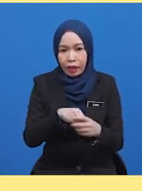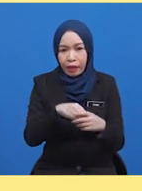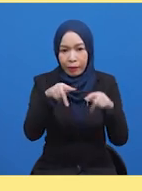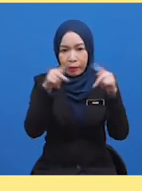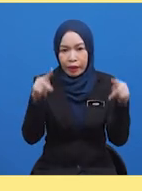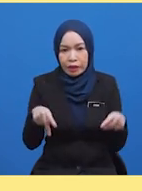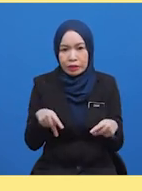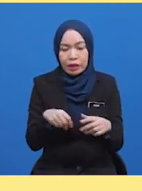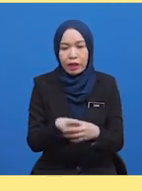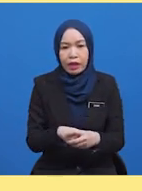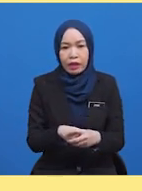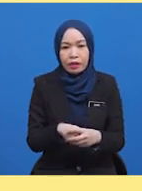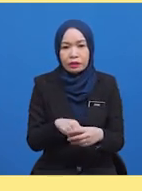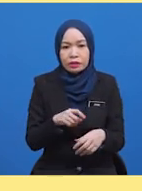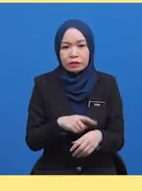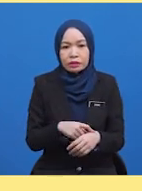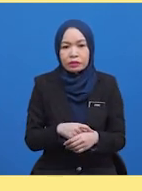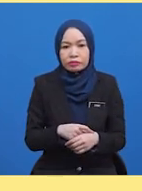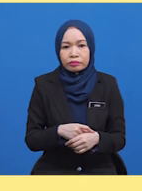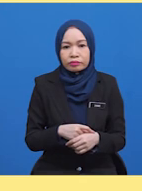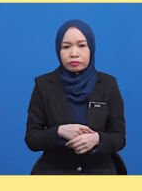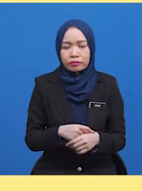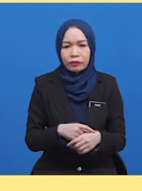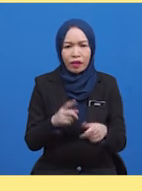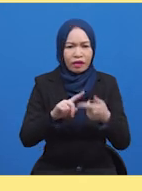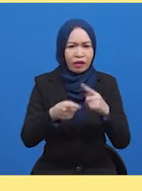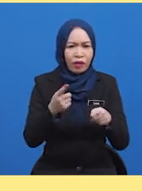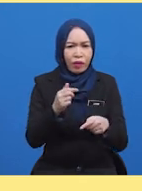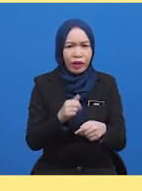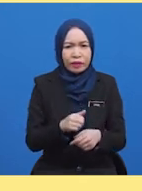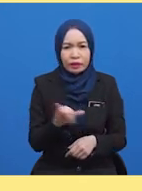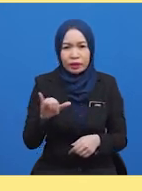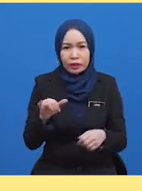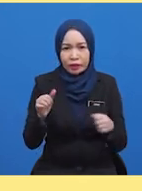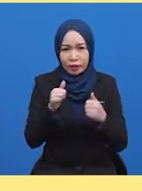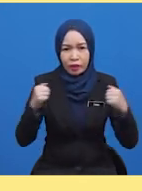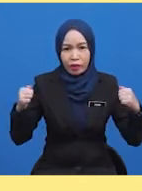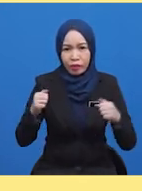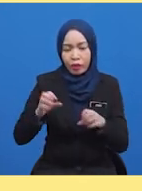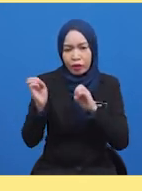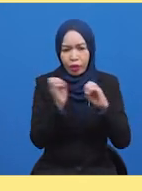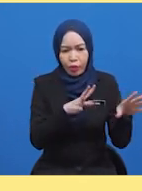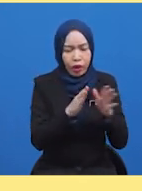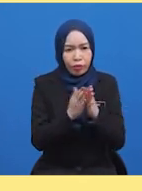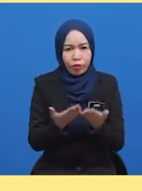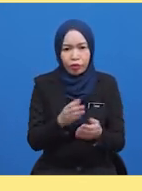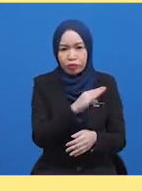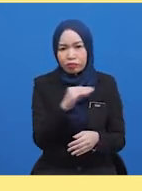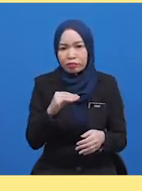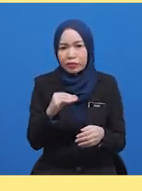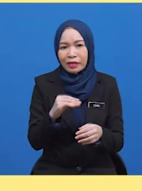buku-buku gluntung menyebabkan mereka Hai begado blog cerpen ini diteruskan lagi dengan